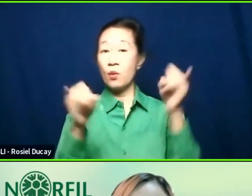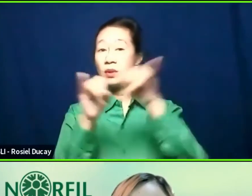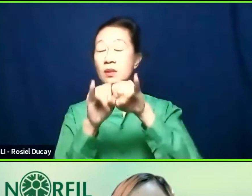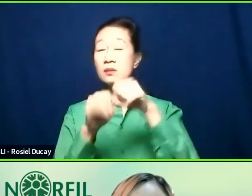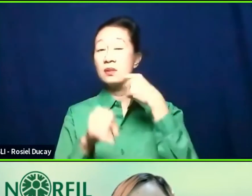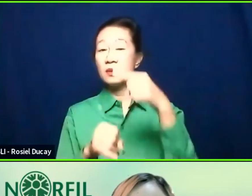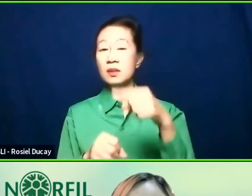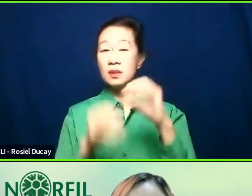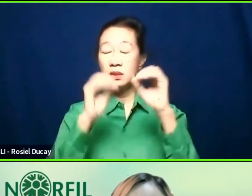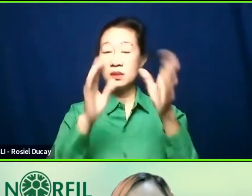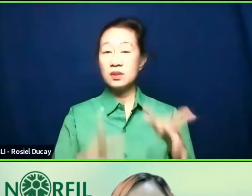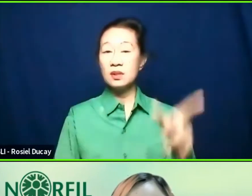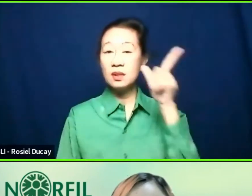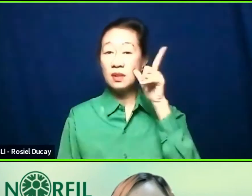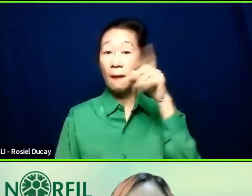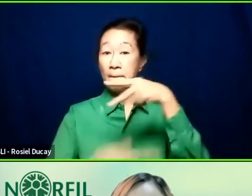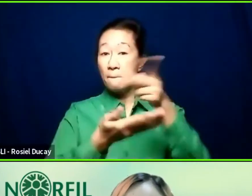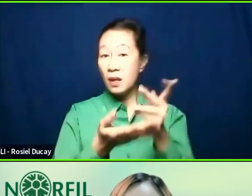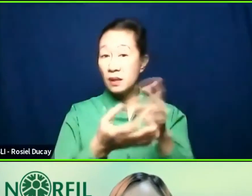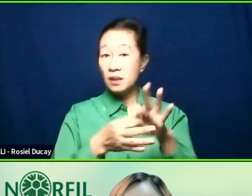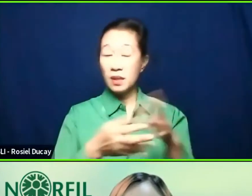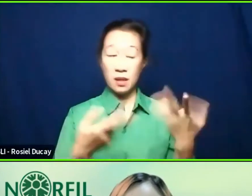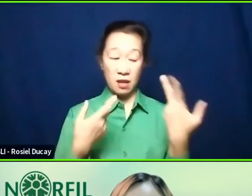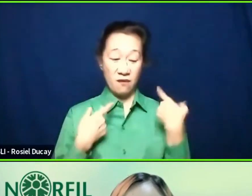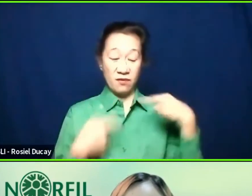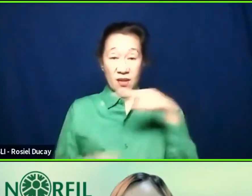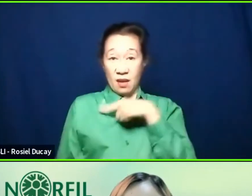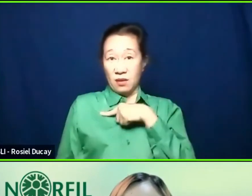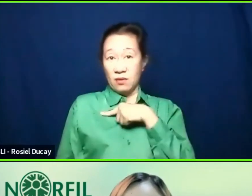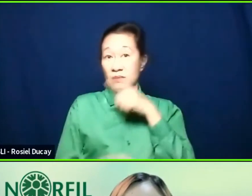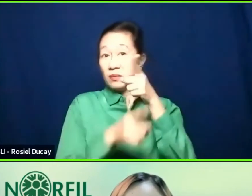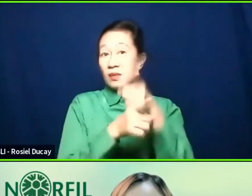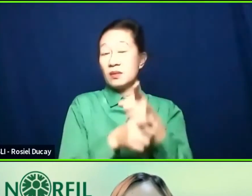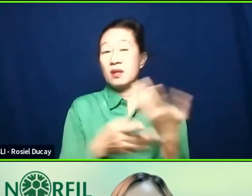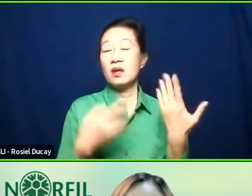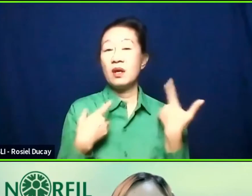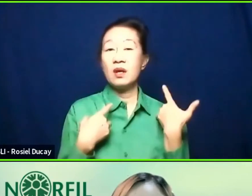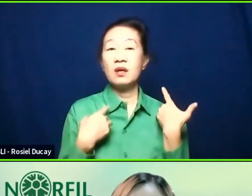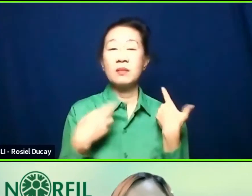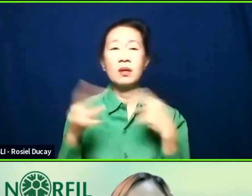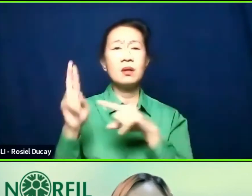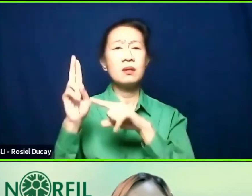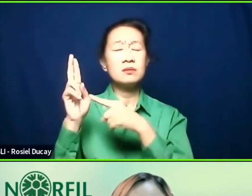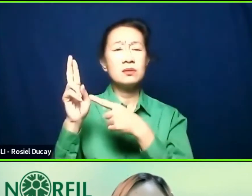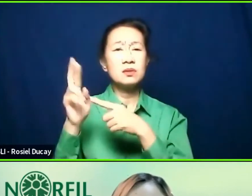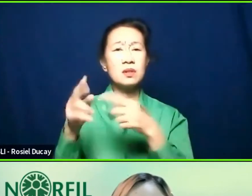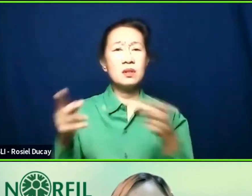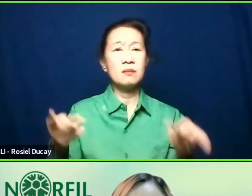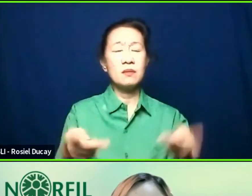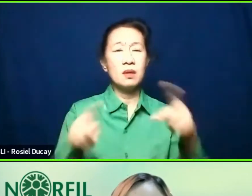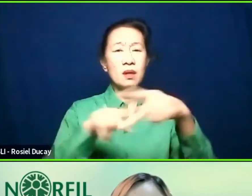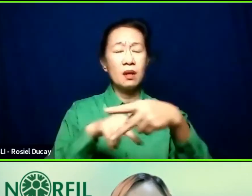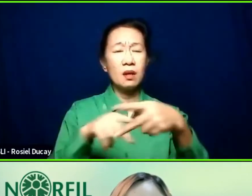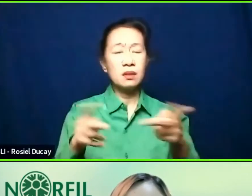Teacher Landa, bahagi na rin ng magkakaroon tayo syempre, no, ng resource mapping, no, sa ating